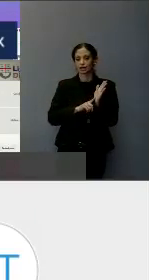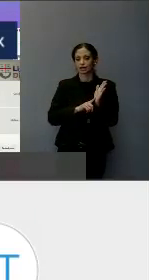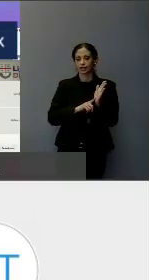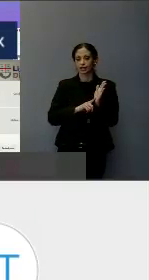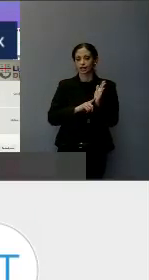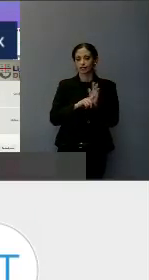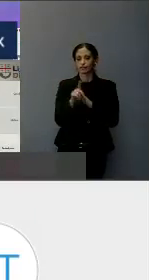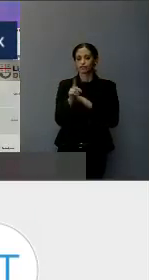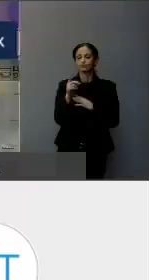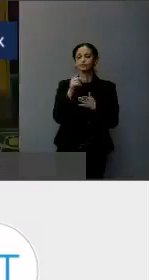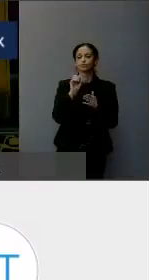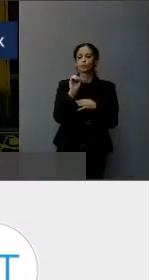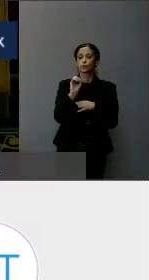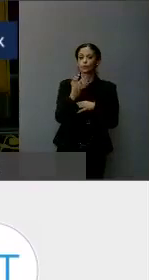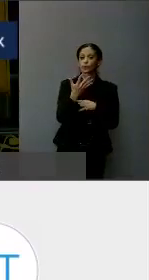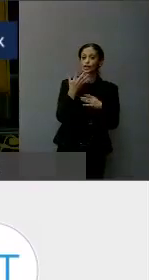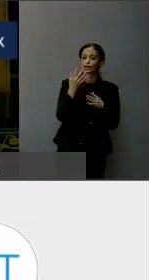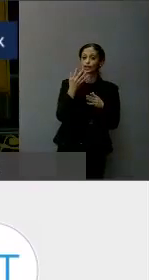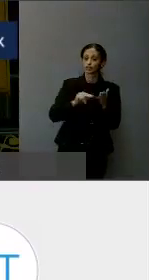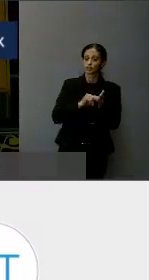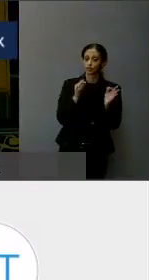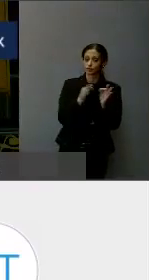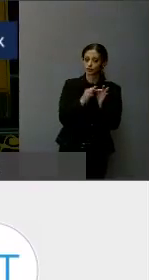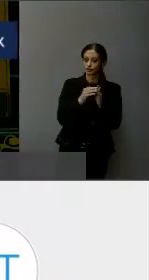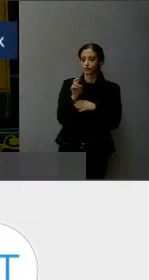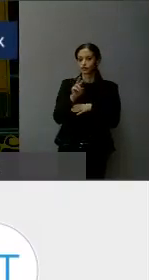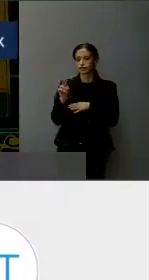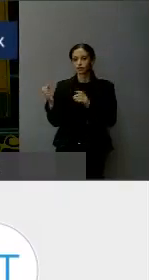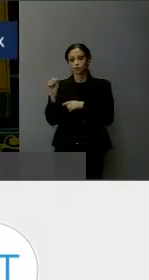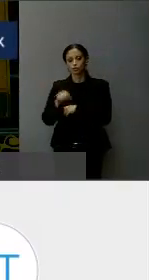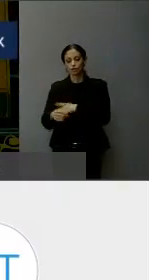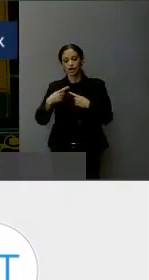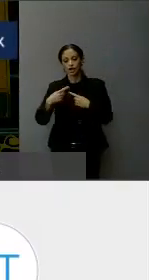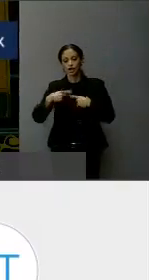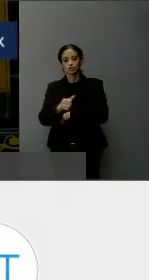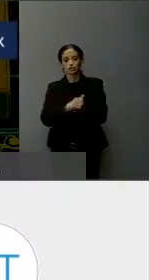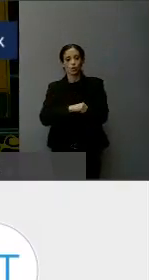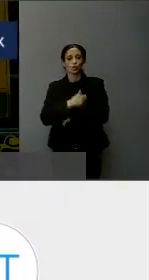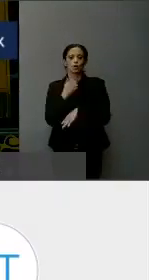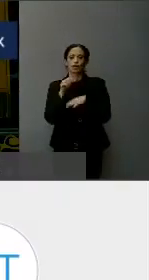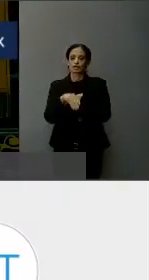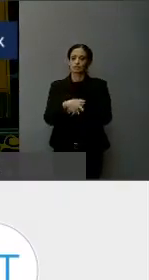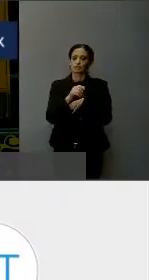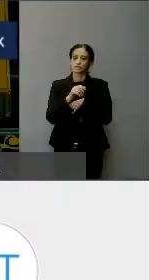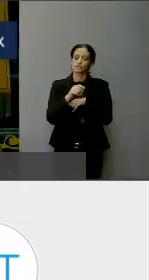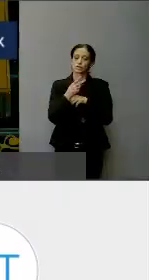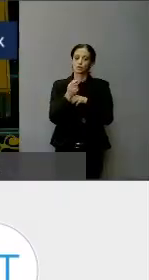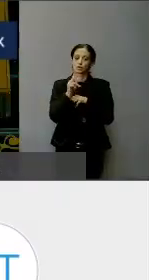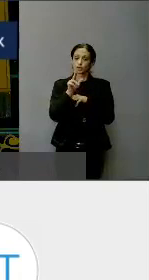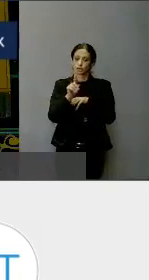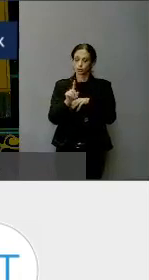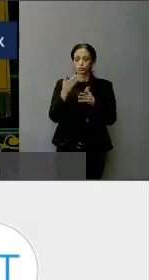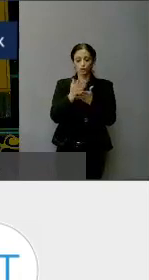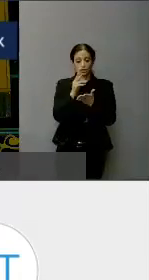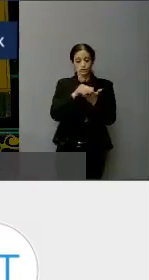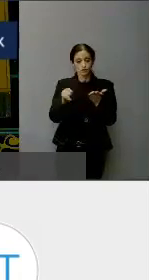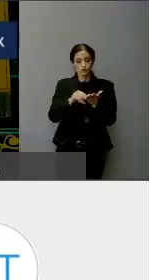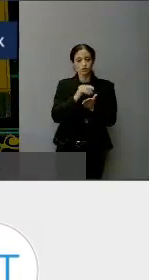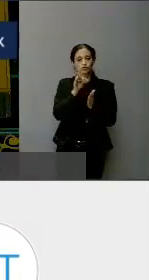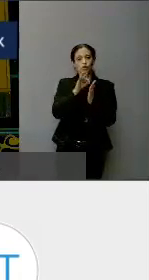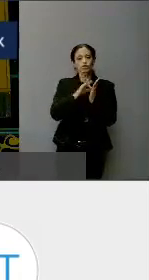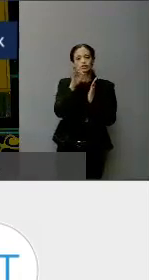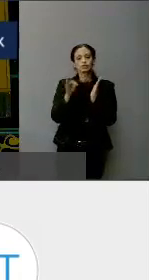15 voti favorevoli 22 contrari il consiglio comunale respinge il numero 31 pongo ora in votazione numero